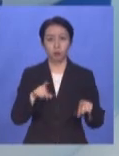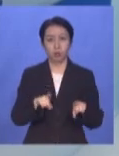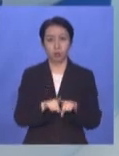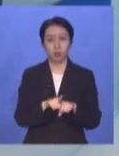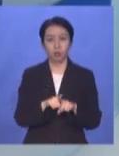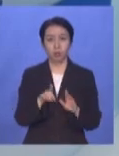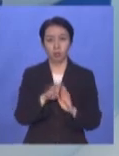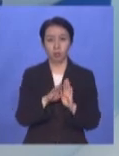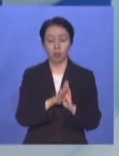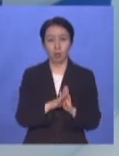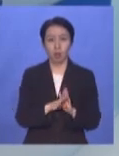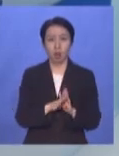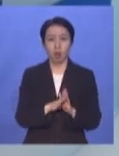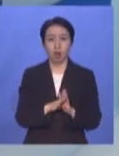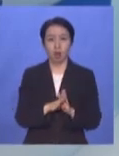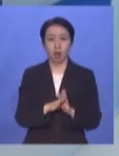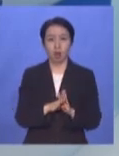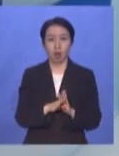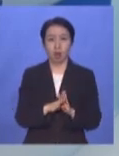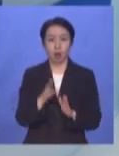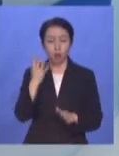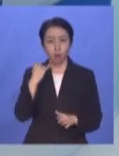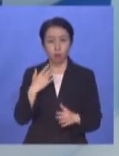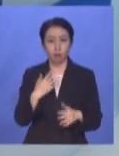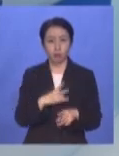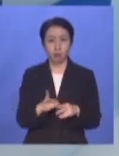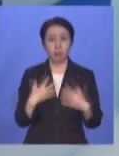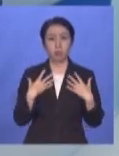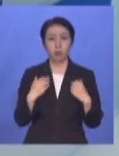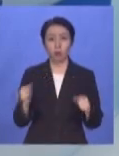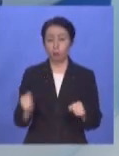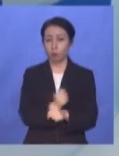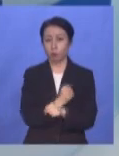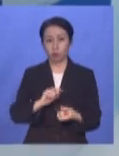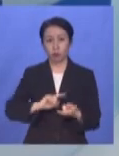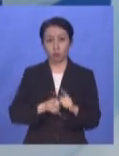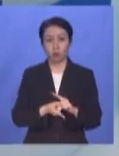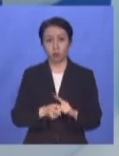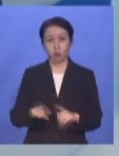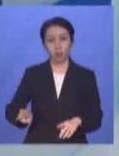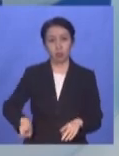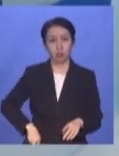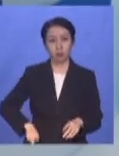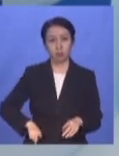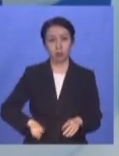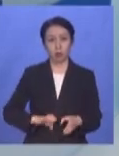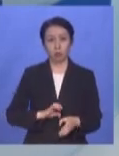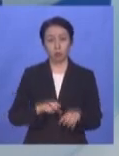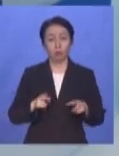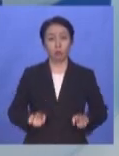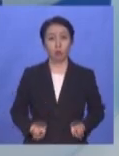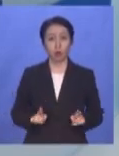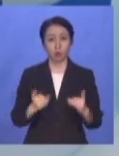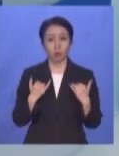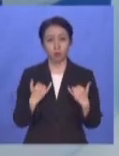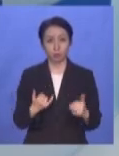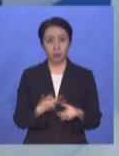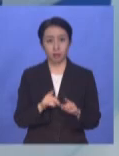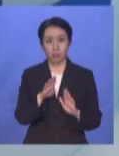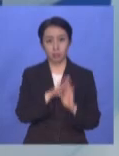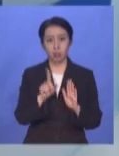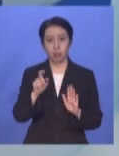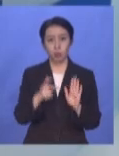такие составы, как умышленное причинение легкого вреда здоровью и побои, переведены из административного кодекса в уголовный. Теперь это